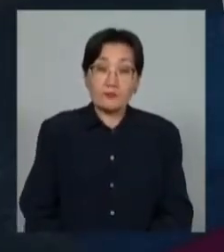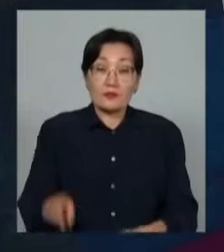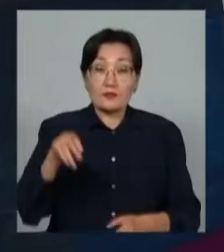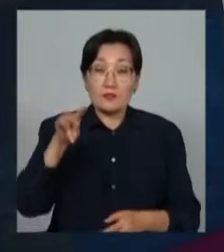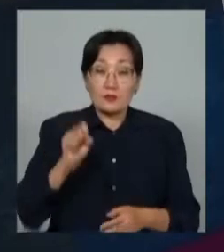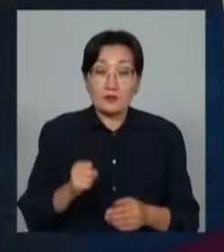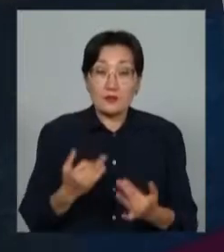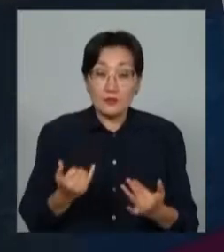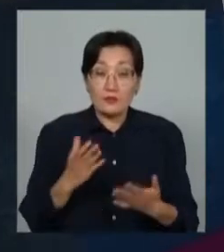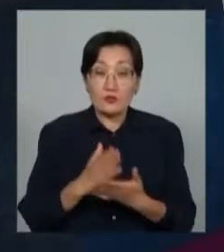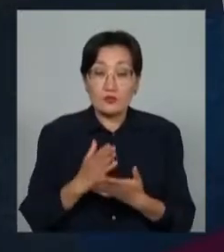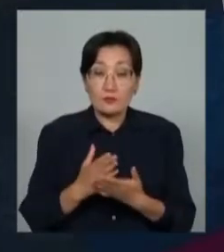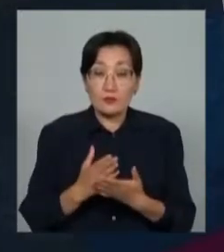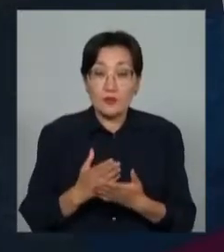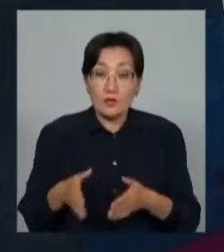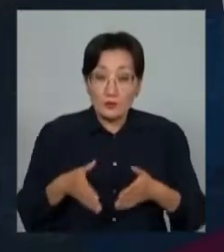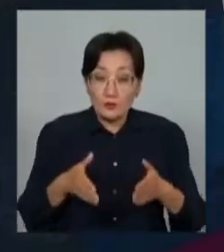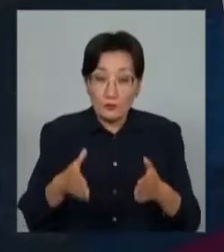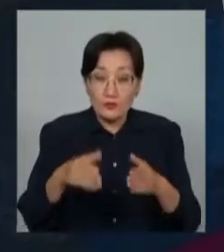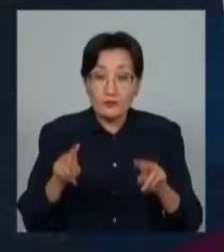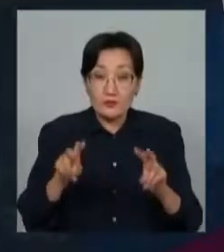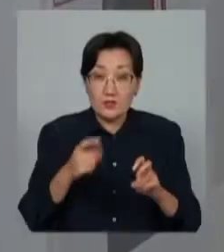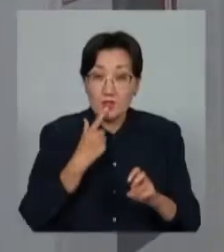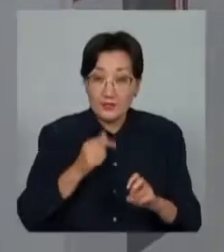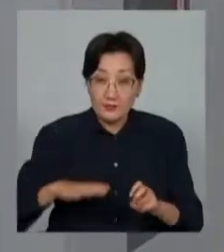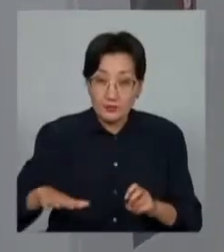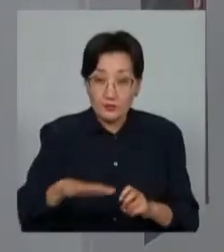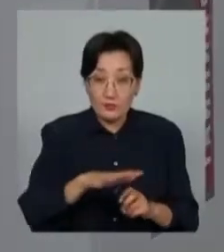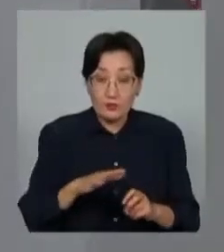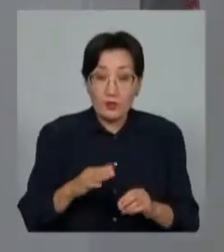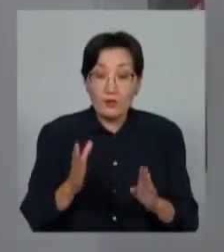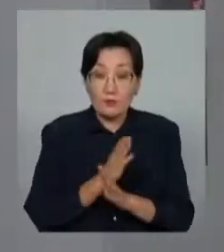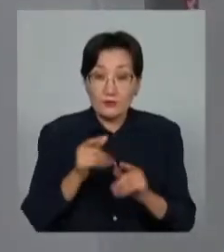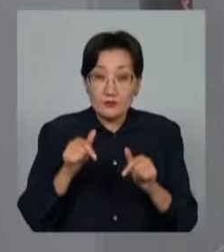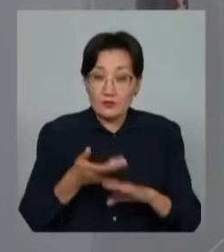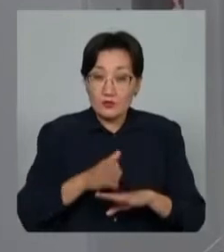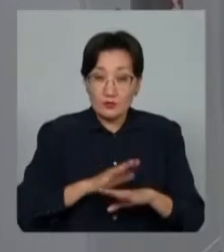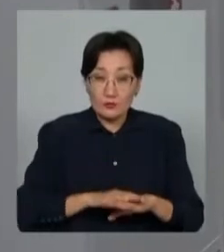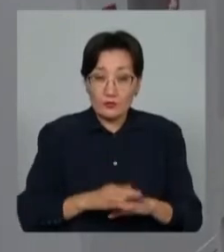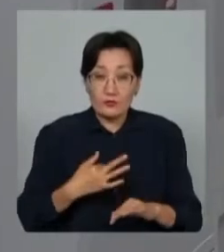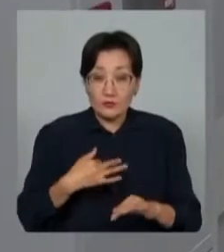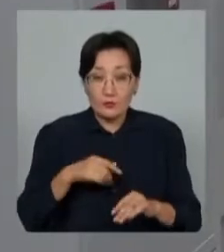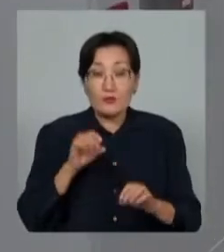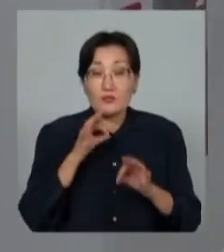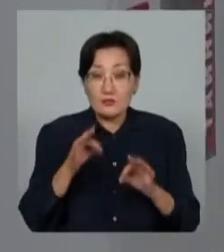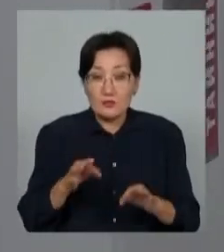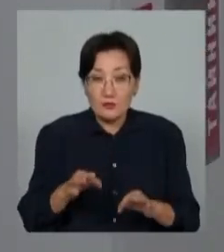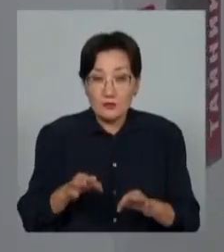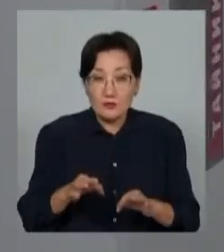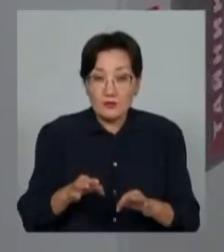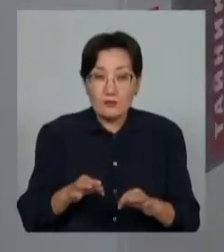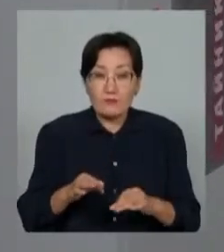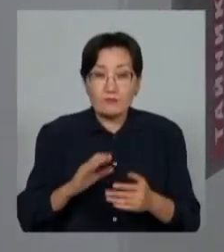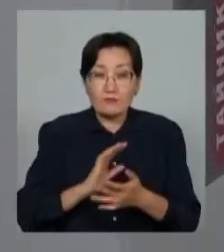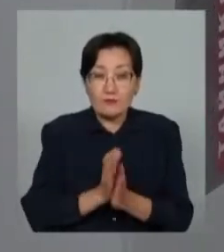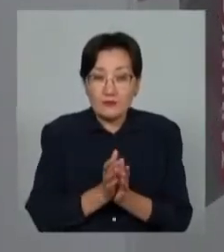Дина, прямо сейчас я нахожусь в коридоре так называемой красной зоны. Атмосфера здесь тяжелая, я бы даже сказал, давящая.